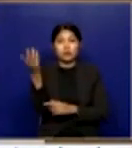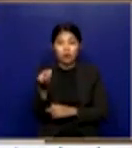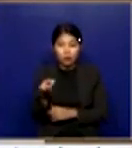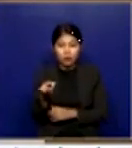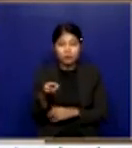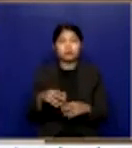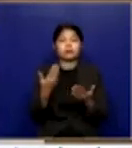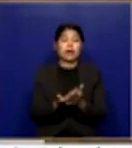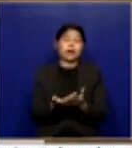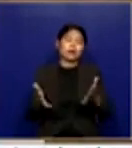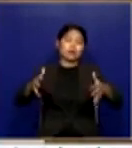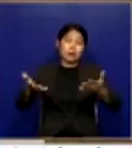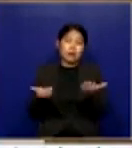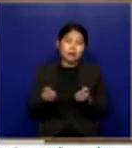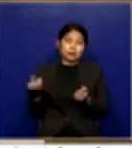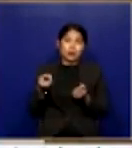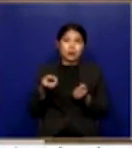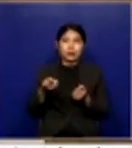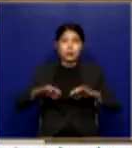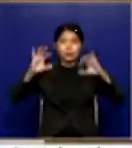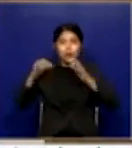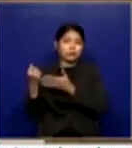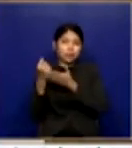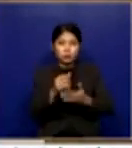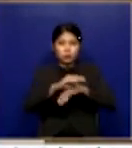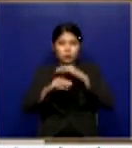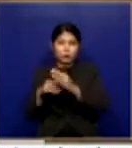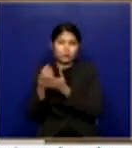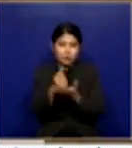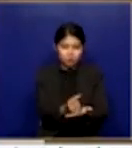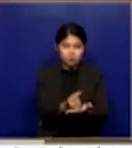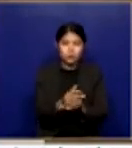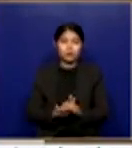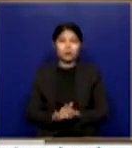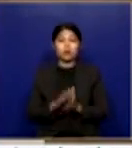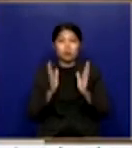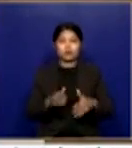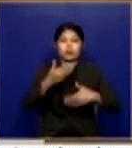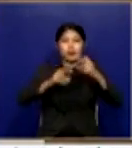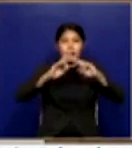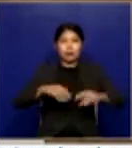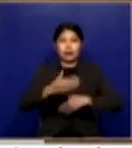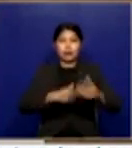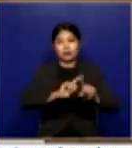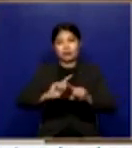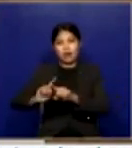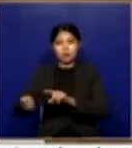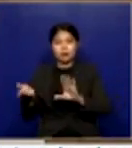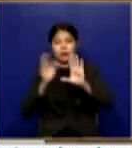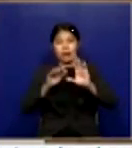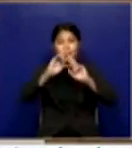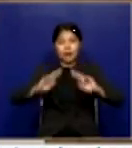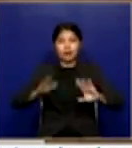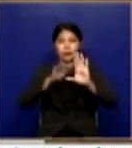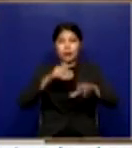เขาต้องรายได้ตกแต่นอนละบายขึ้นมาแต่การเสริมเข้าไปนะแม่ค้าต่างๆก็สามารถขึ้นทะเบียนได้